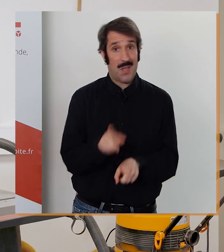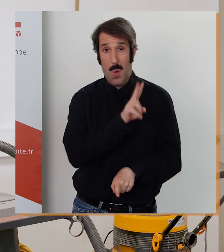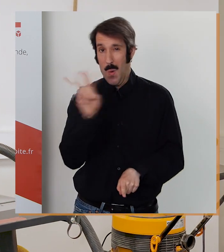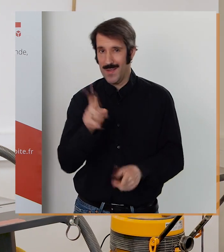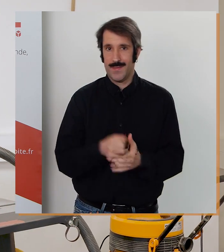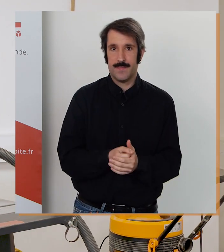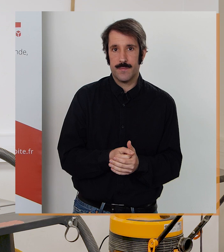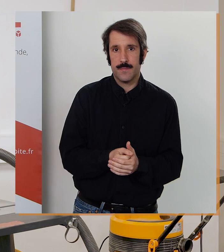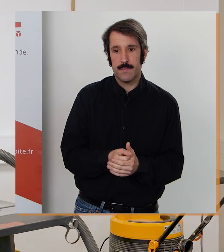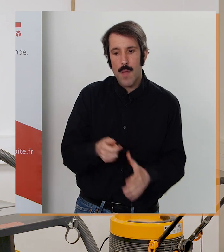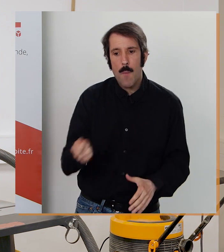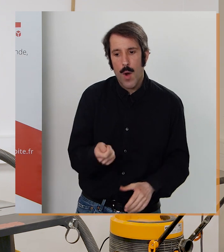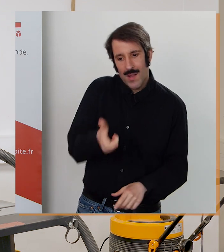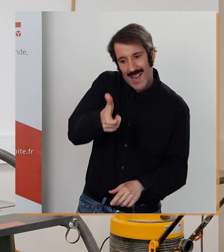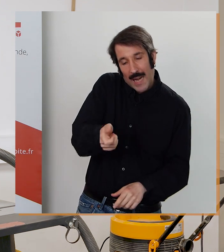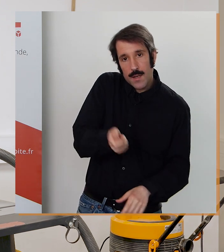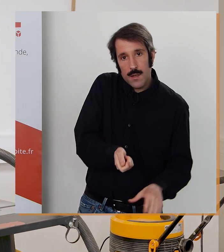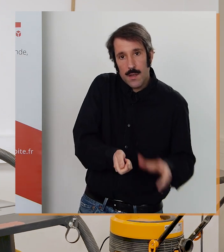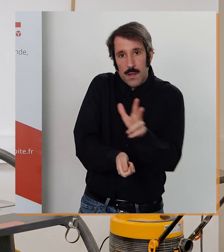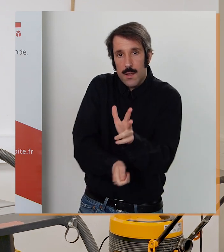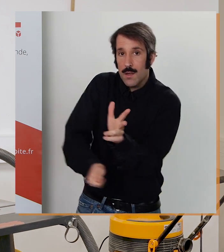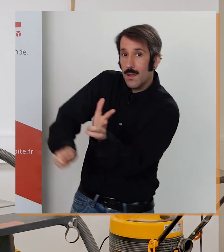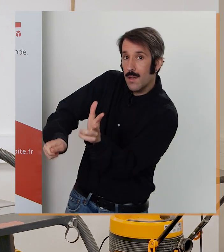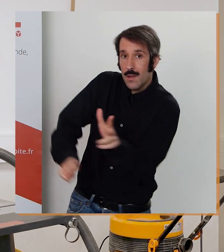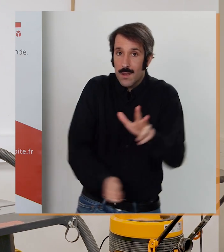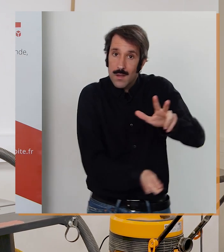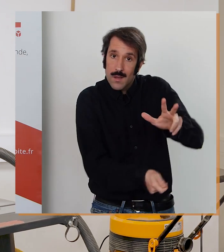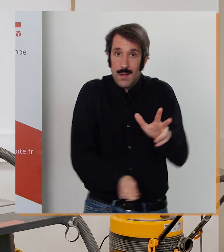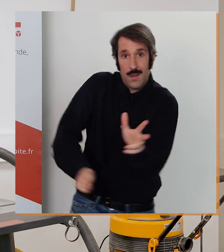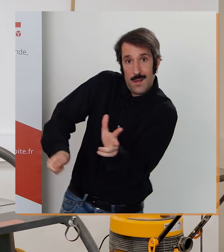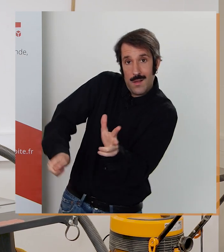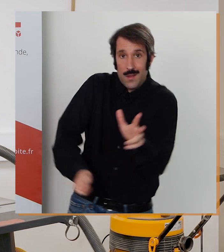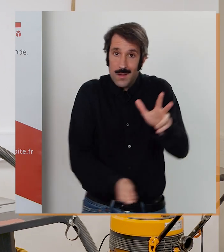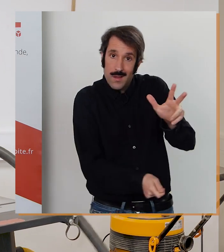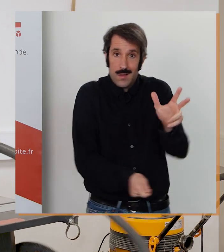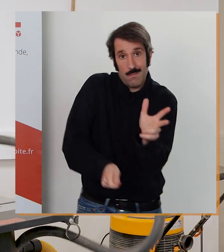Mais on peut aussi réaliser aussi une coupe d'angle en utilisant une petite manette qui est ici.